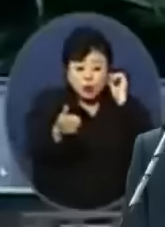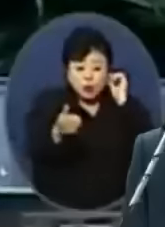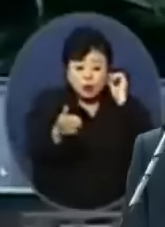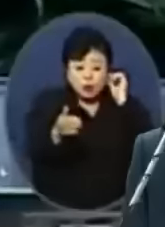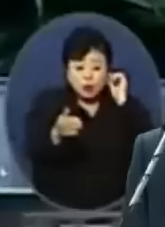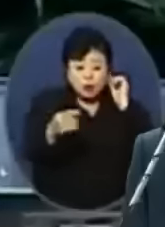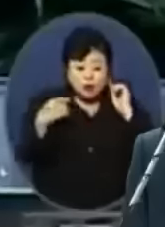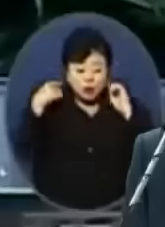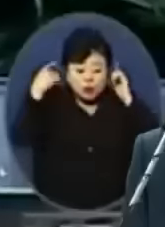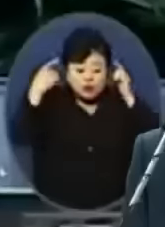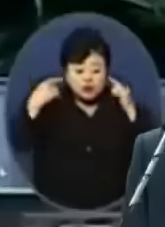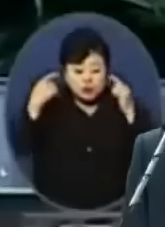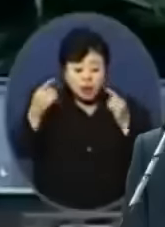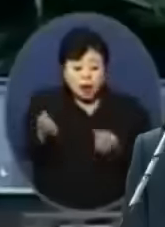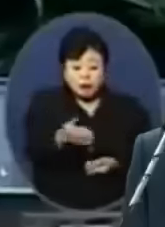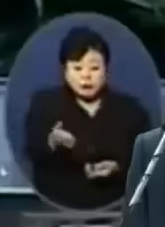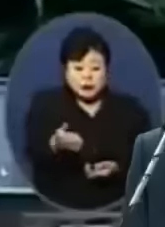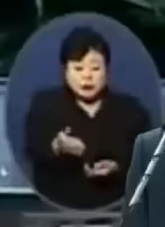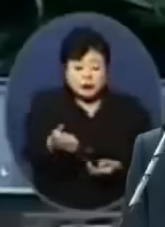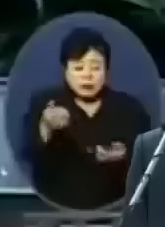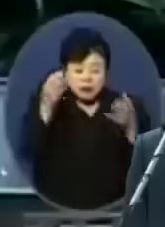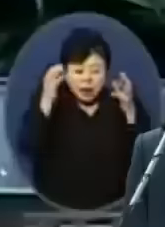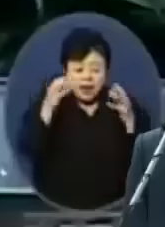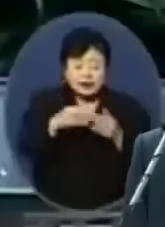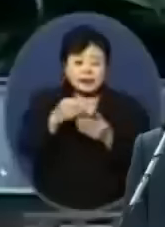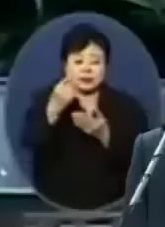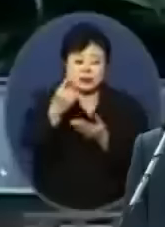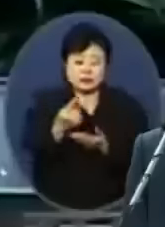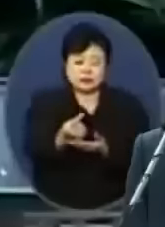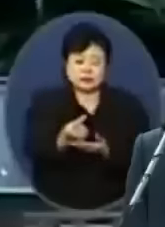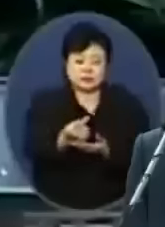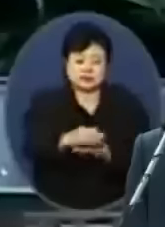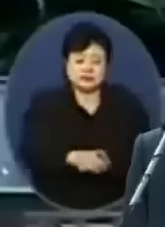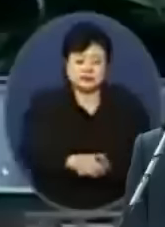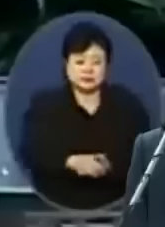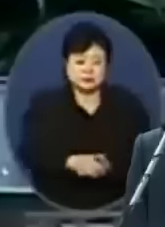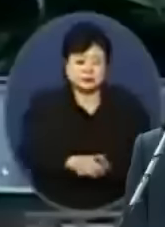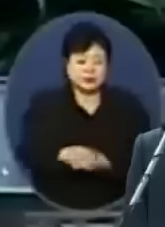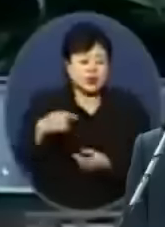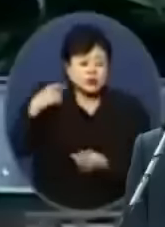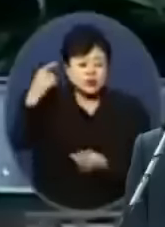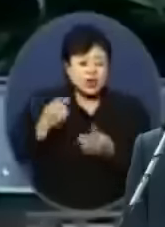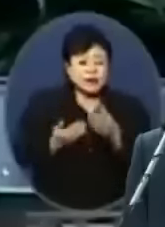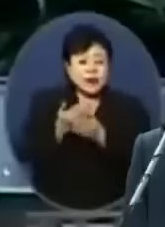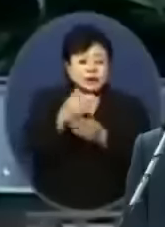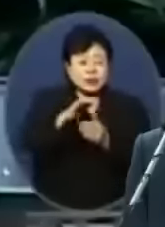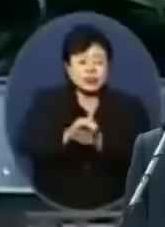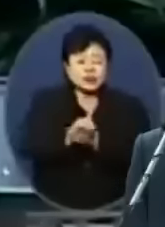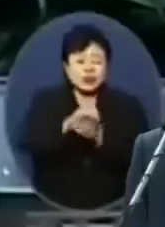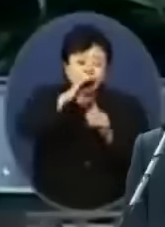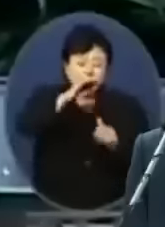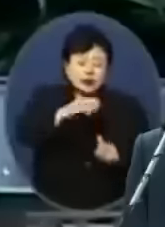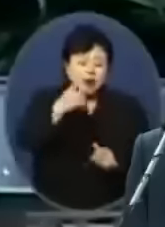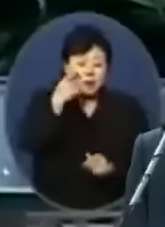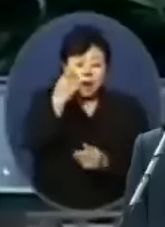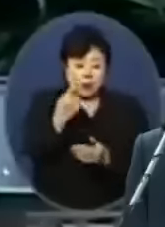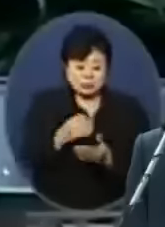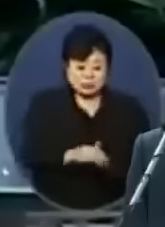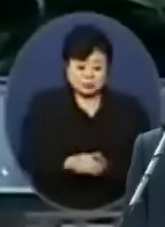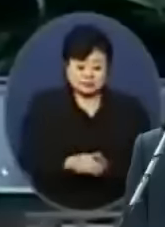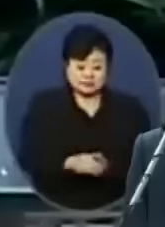귀 테두리가 없어요. 이 애를 데리고 귀가 나오도록 기도해달라고 엄마가 왔는데,